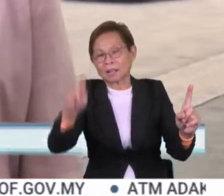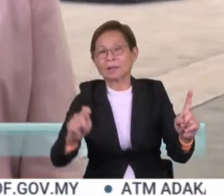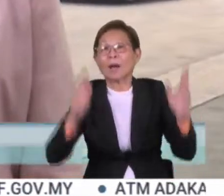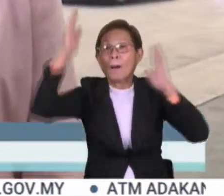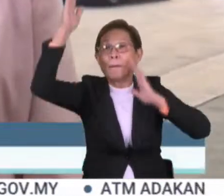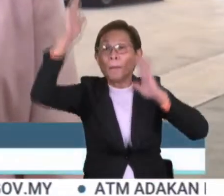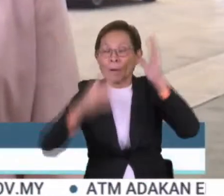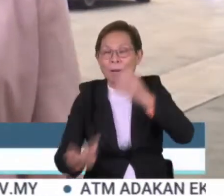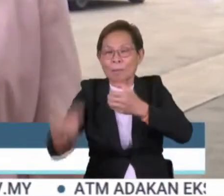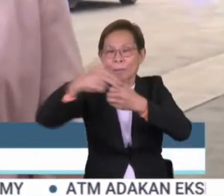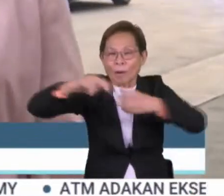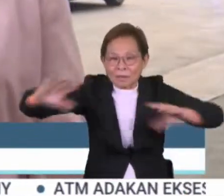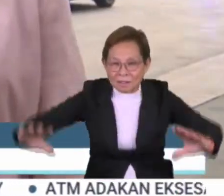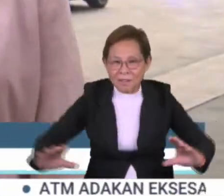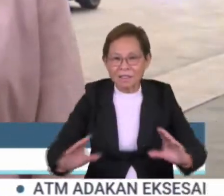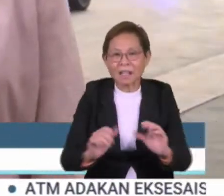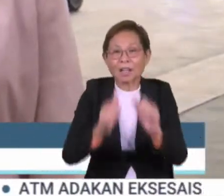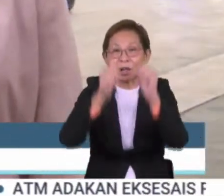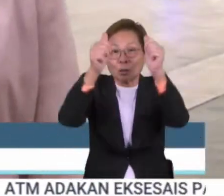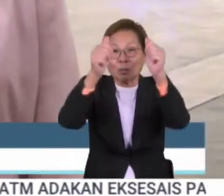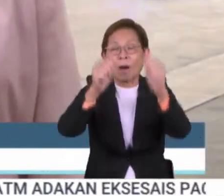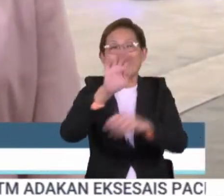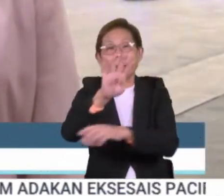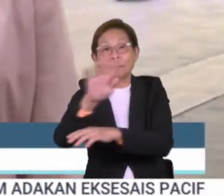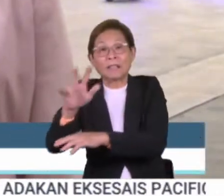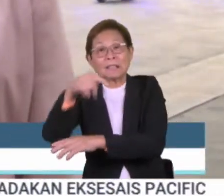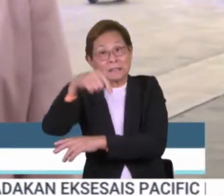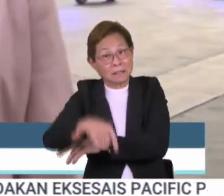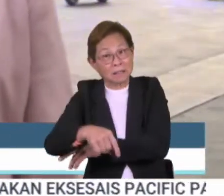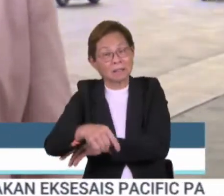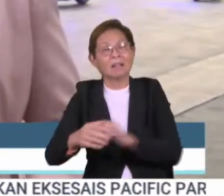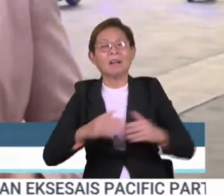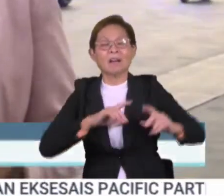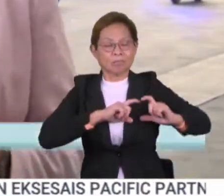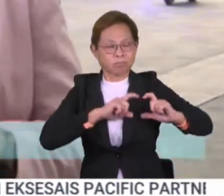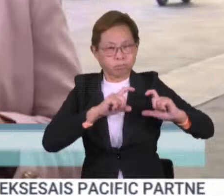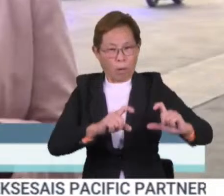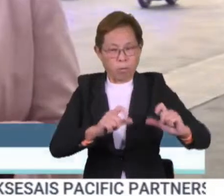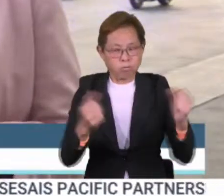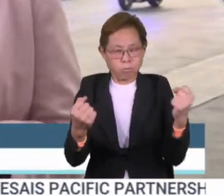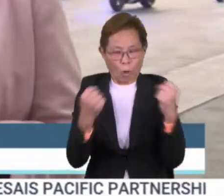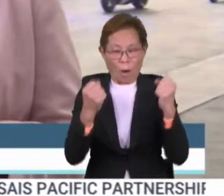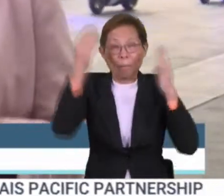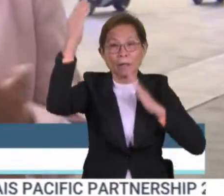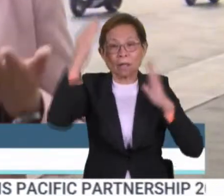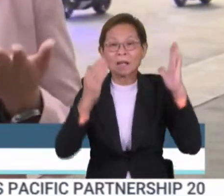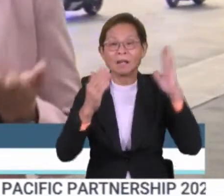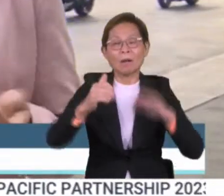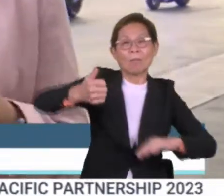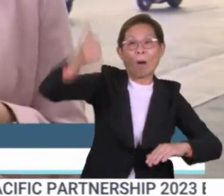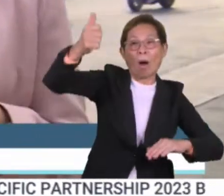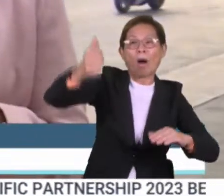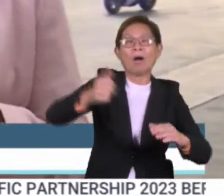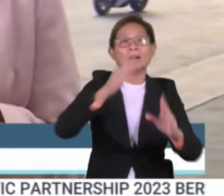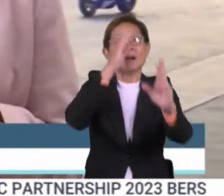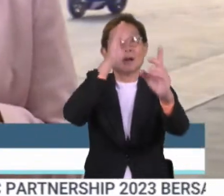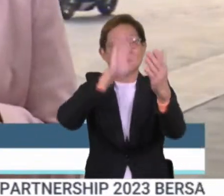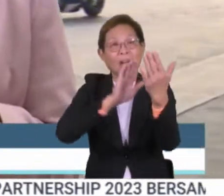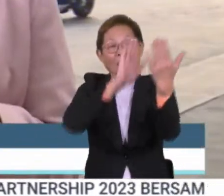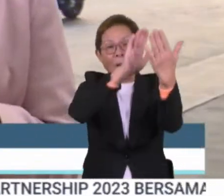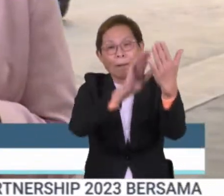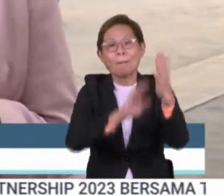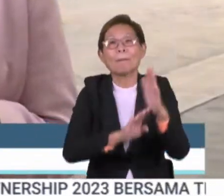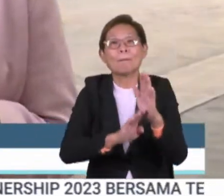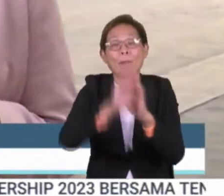Pelibatan Malaysia ke sidang kemuncak ASEAN ke-43 ini merupakan komitmen teguh negara terhadap usaha pembinaan